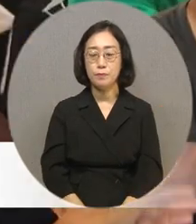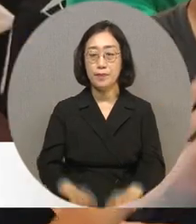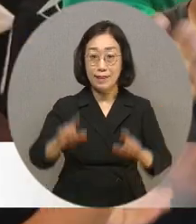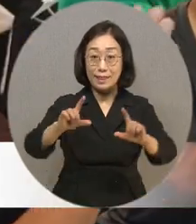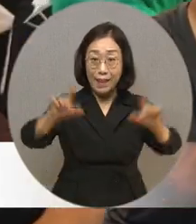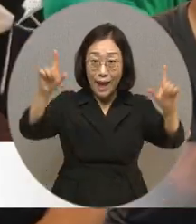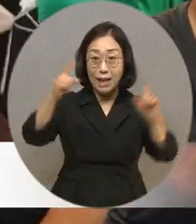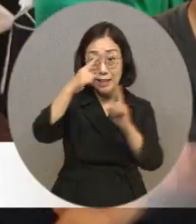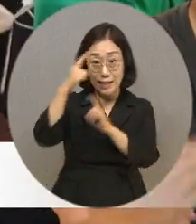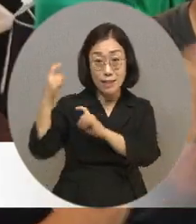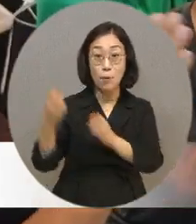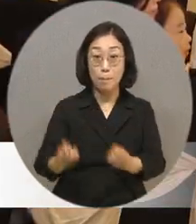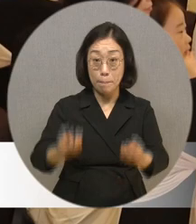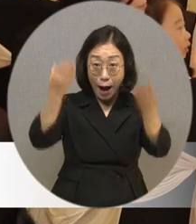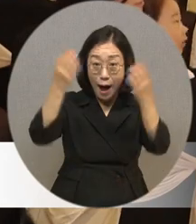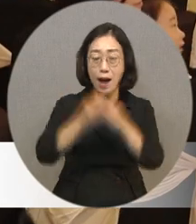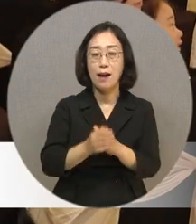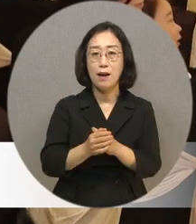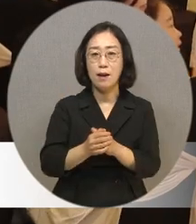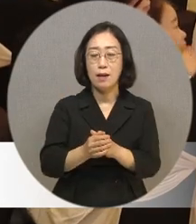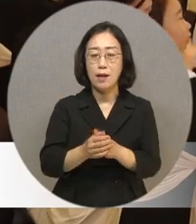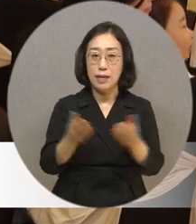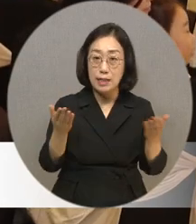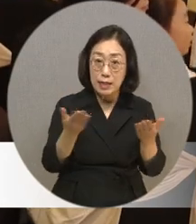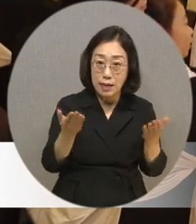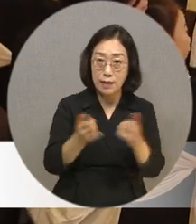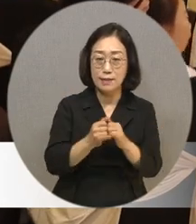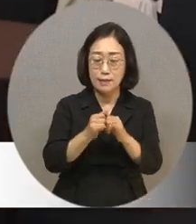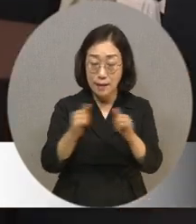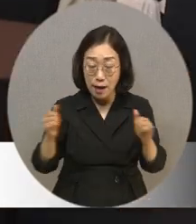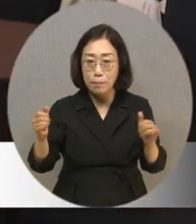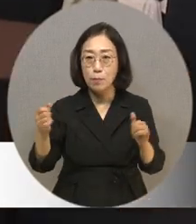이날 기념식을 축하하기 위해 근로인 및 보호자,